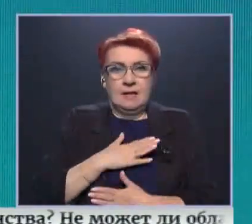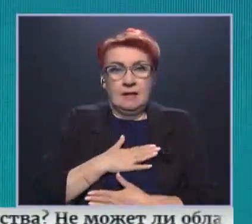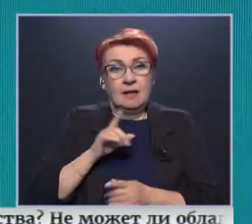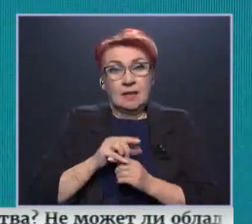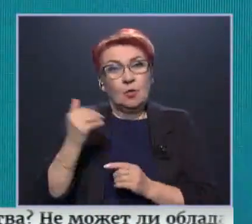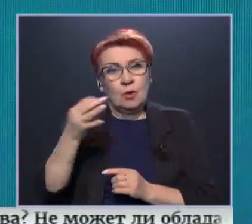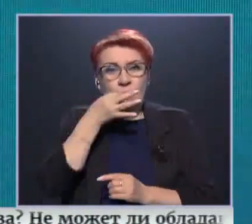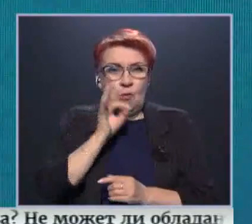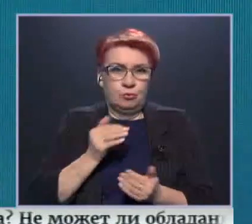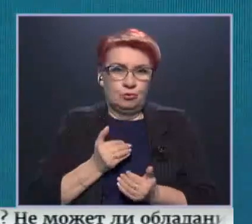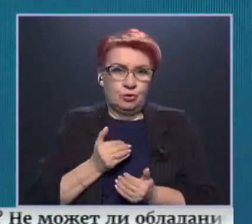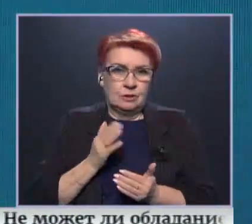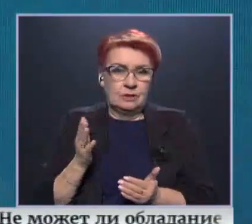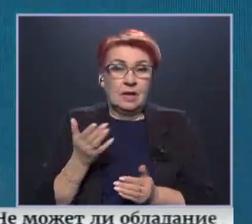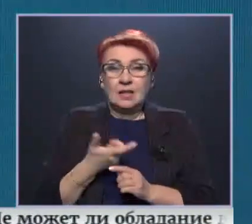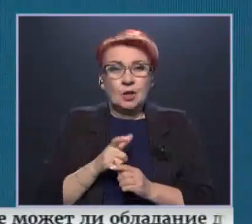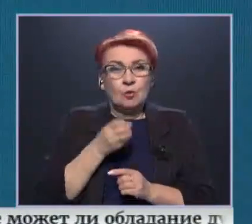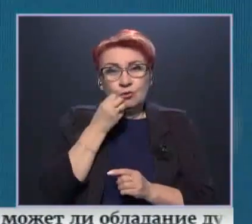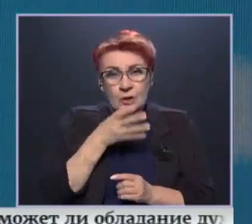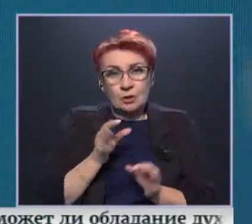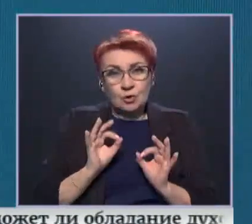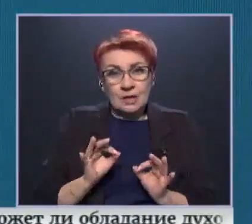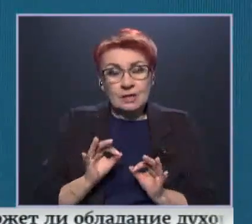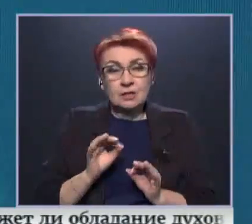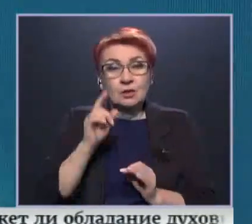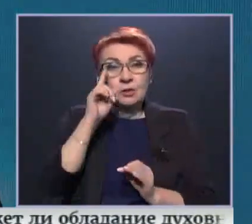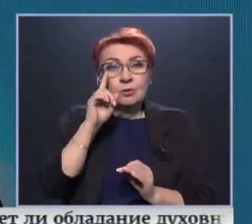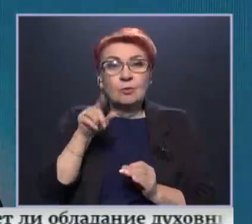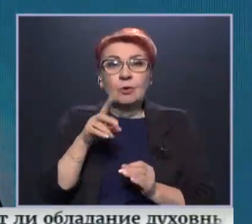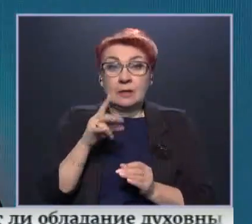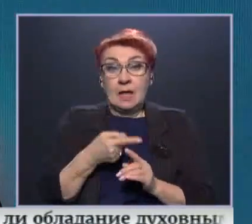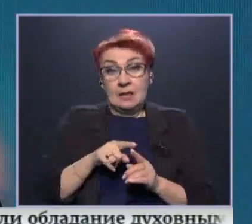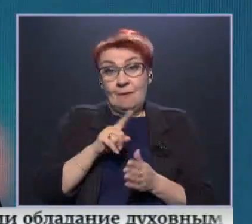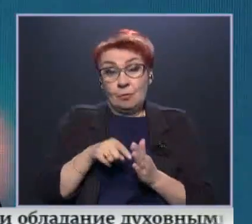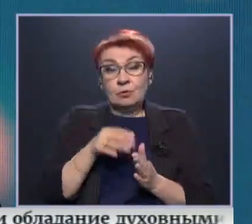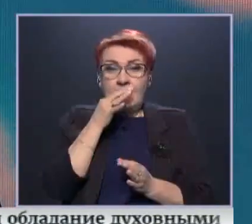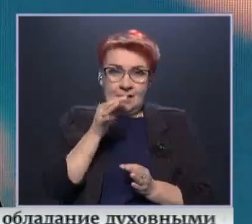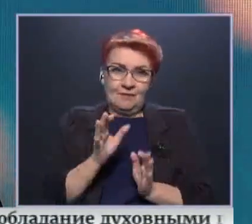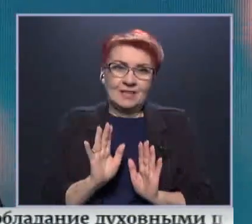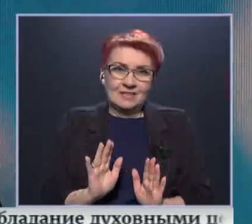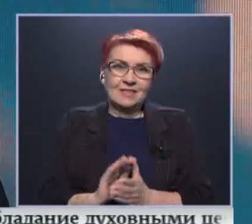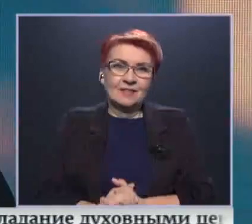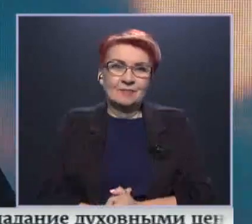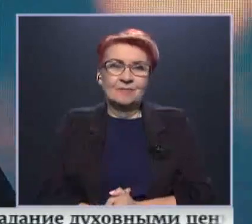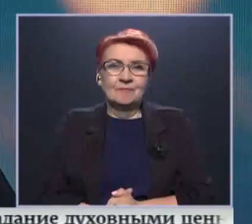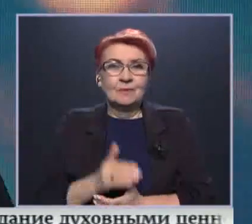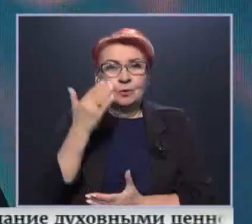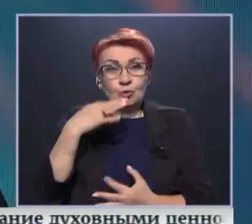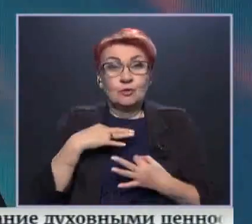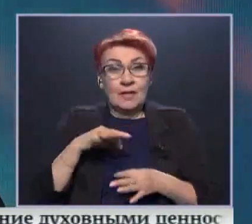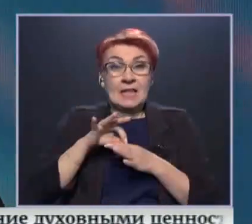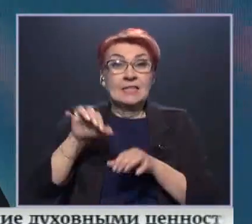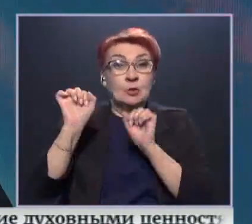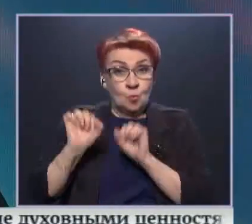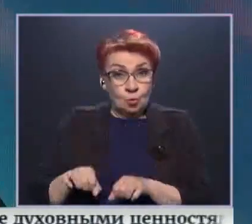опыт жизни. Это, конечно, не очень хорошо, но я думаю, что на вопрос мы ответили. Давайте. Чужие вещи носить